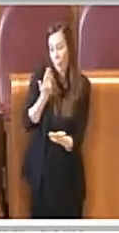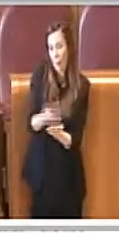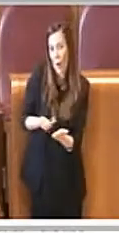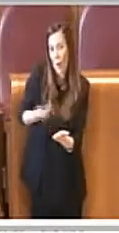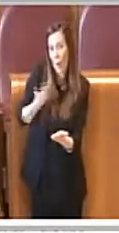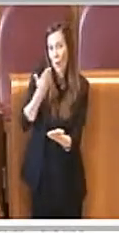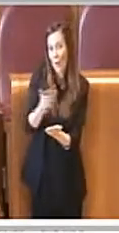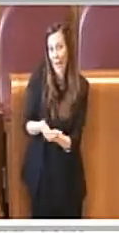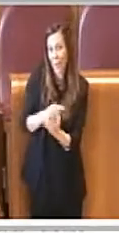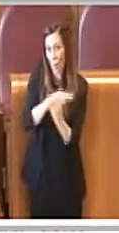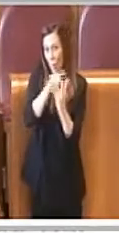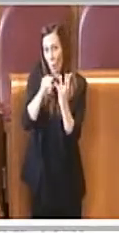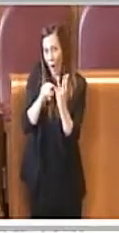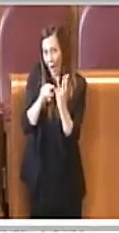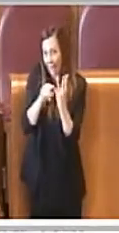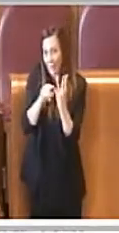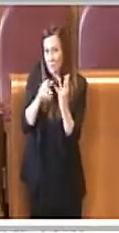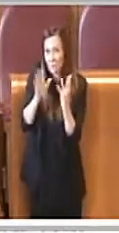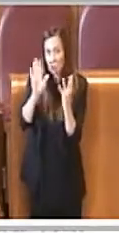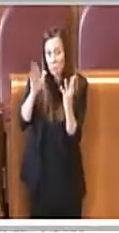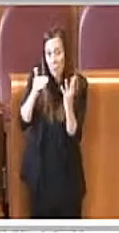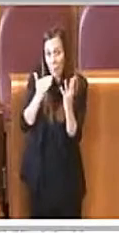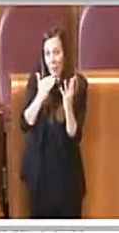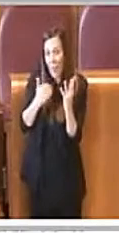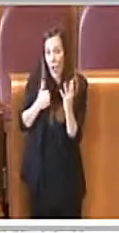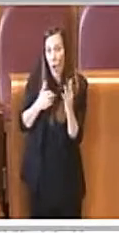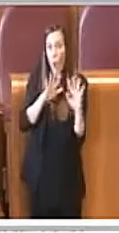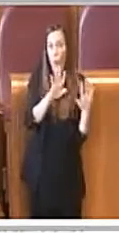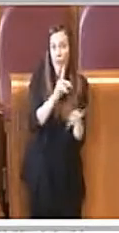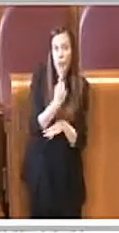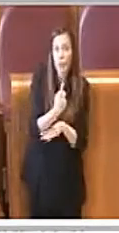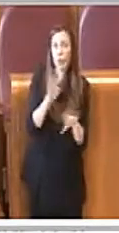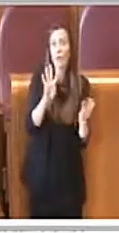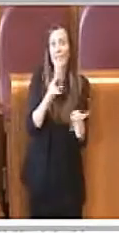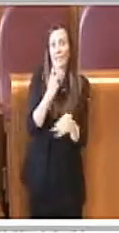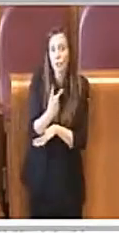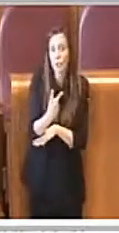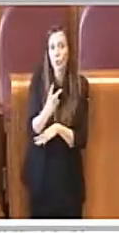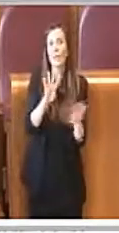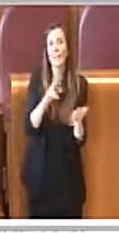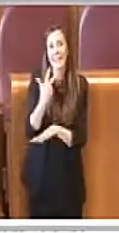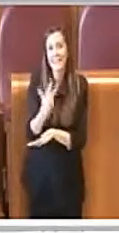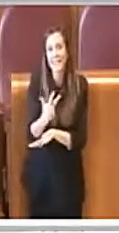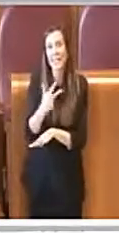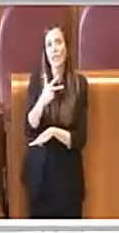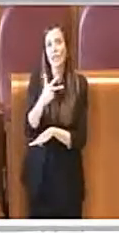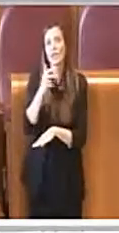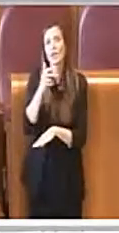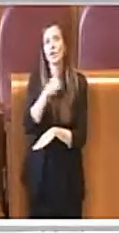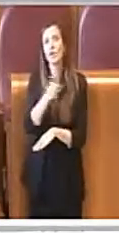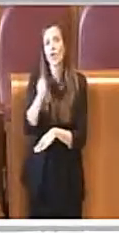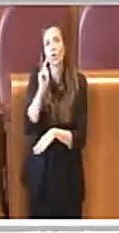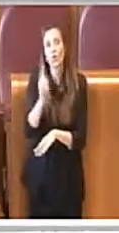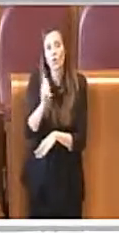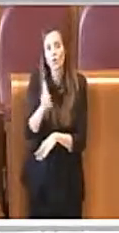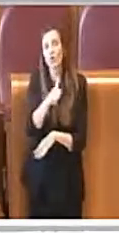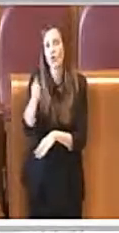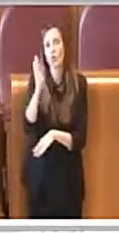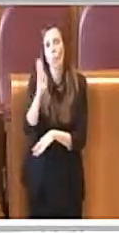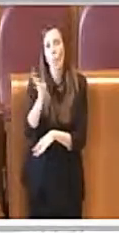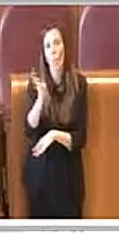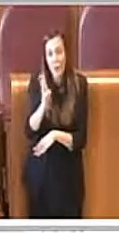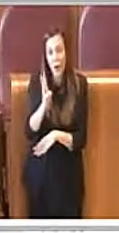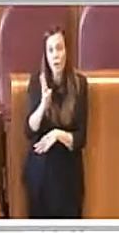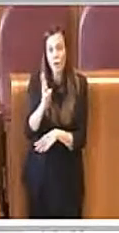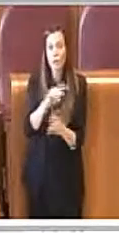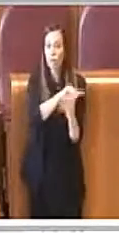mozioni sono quattro, a quanto mi risulta, la 91, la 93, la 112 e la 114, che vanno tutti nella